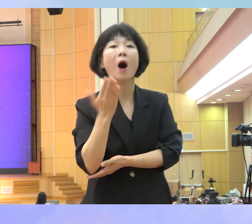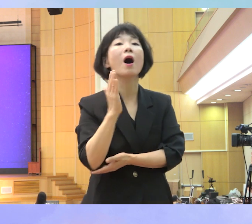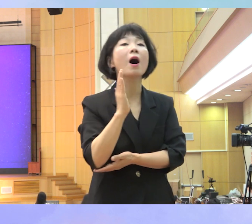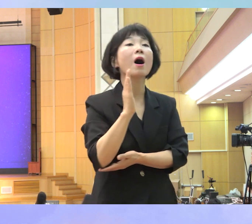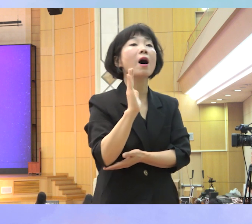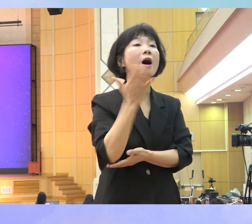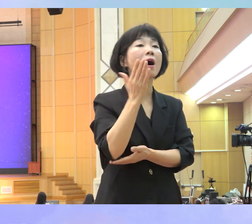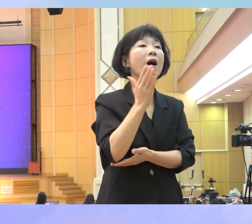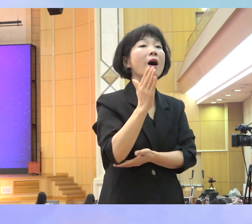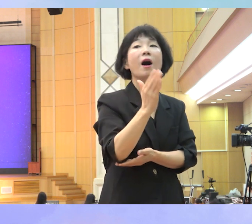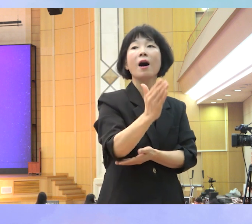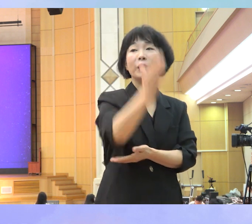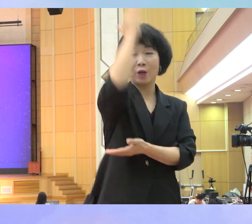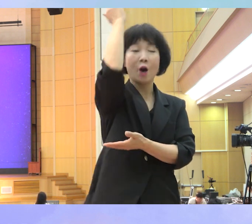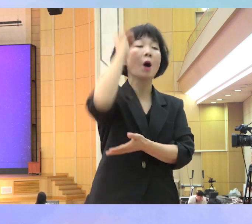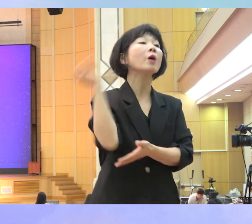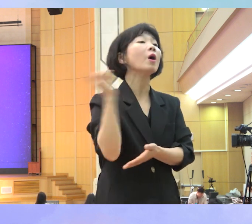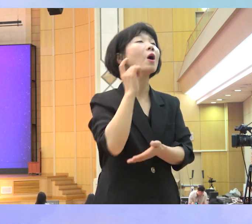영광